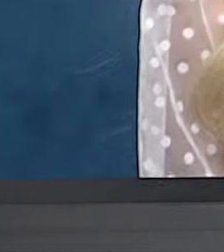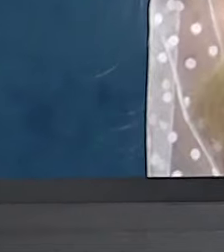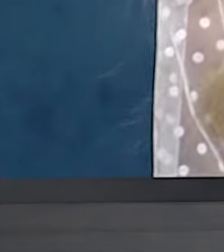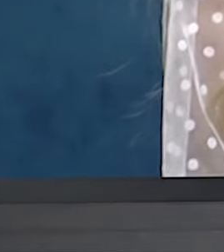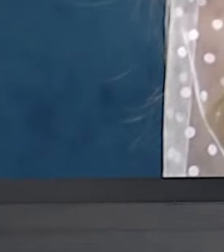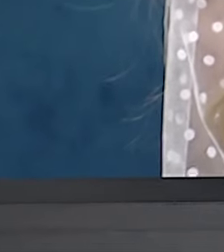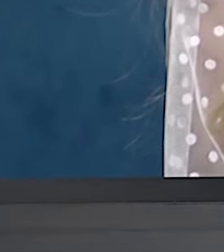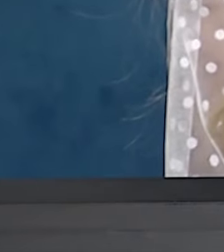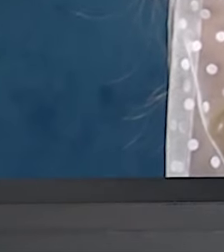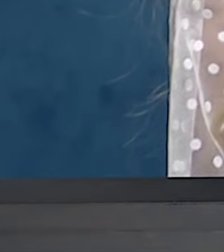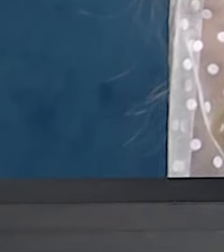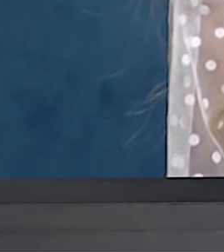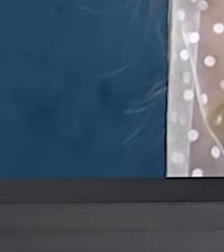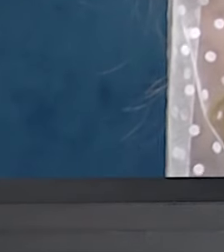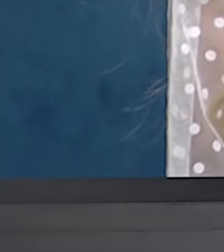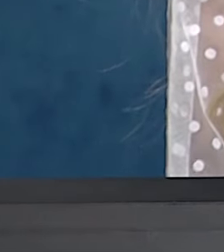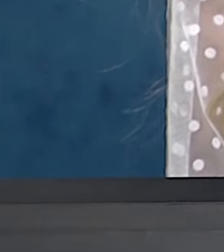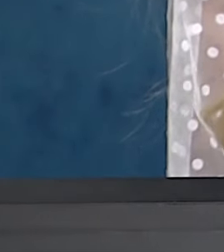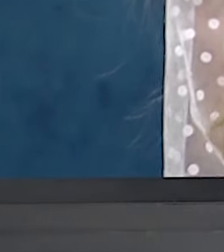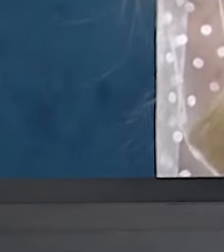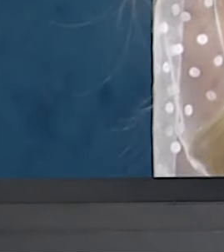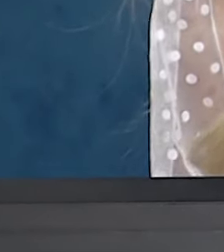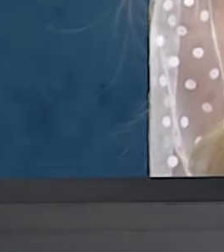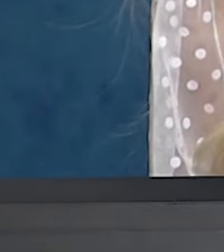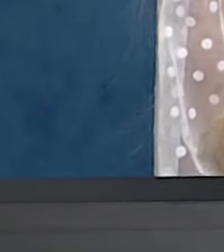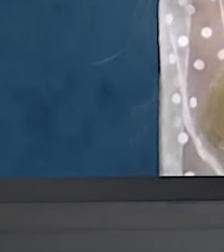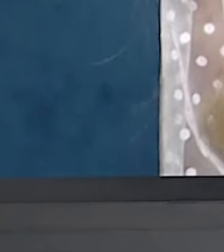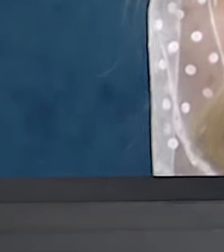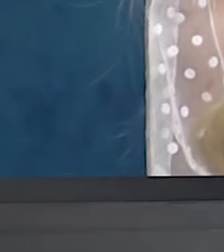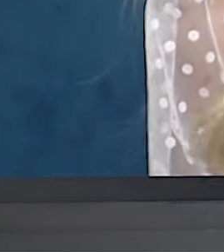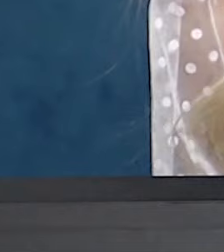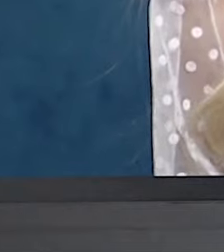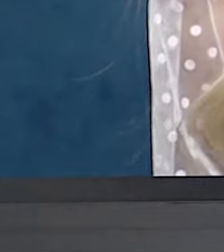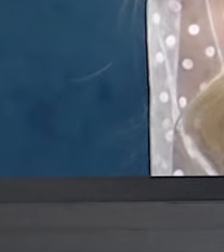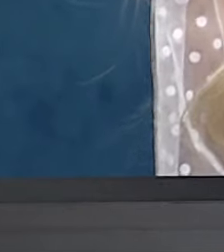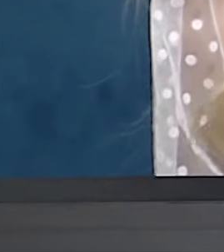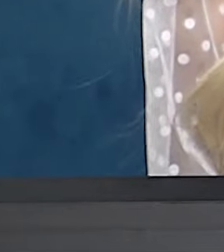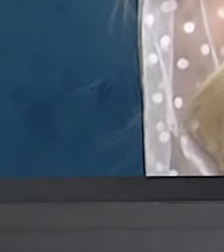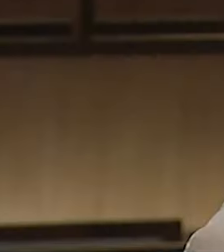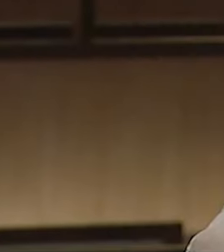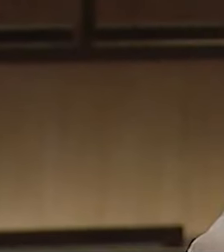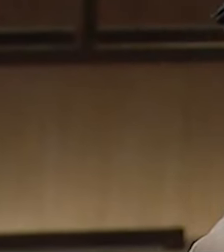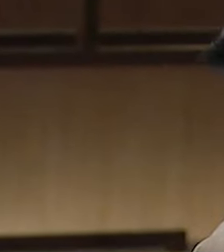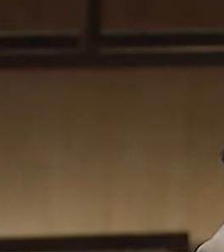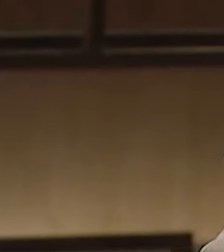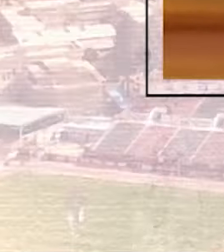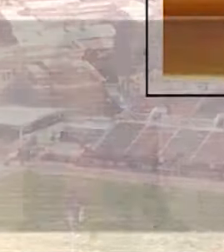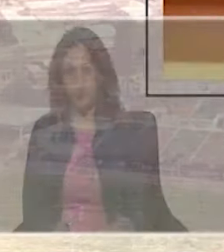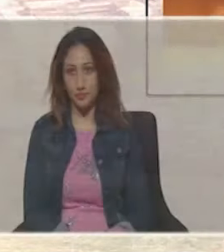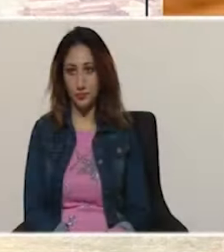شبرا. بحبها لأنه يعني لا ست موهوبة وأغانيها كلهم حلوين. تعالي بقى أفكرك بحاجة لدليل.